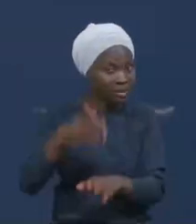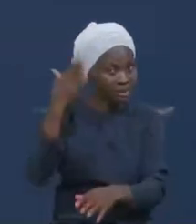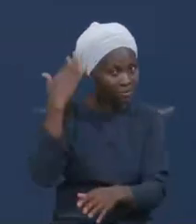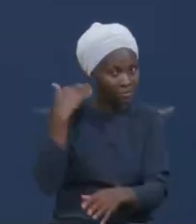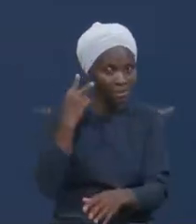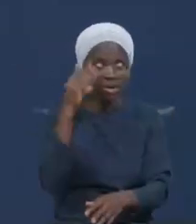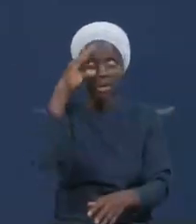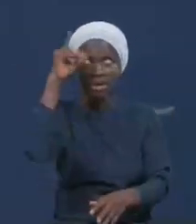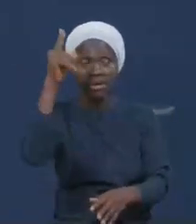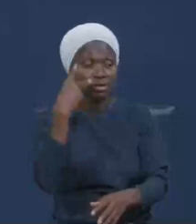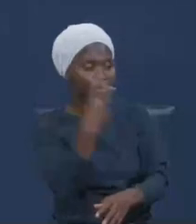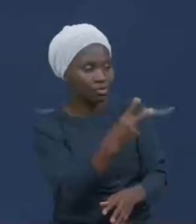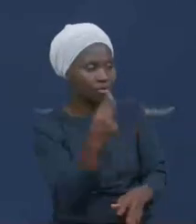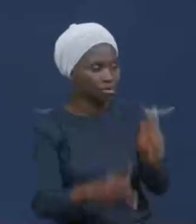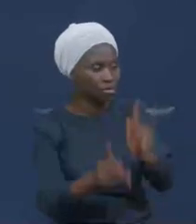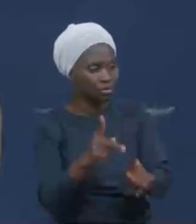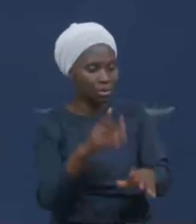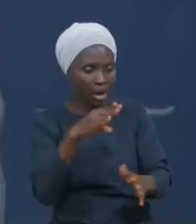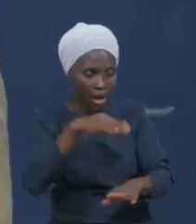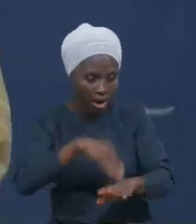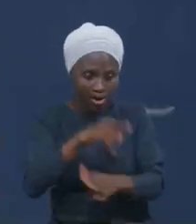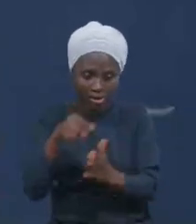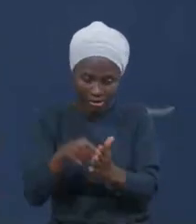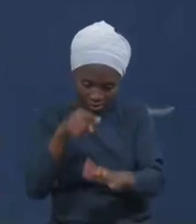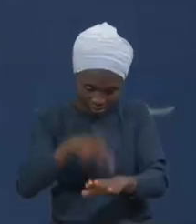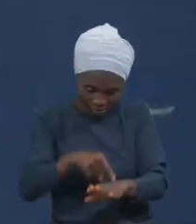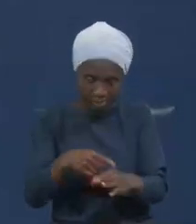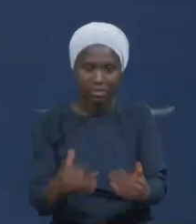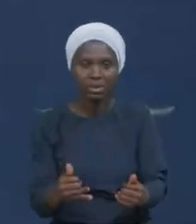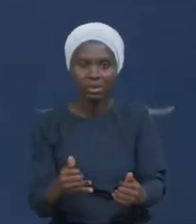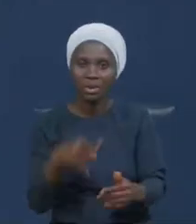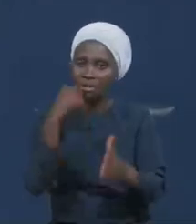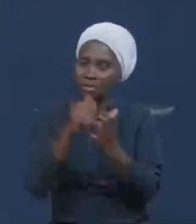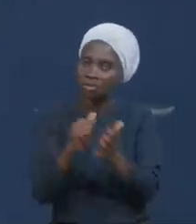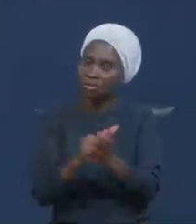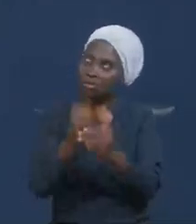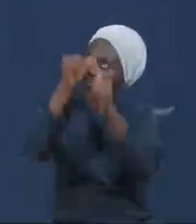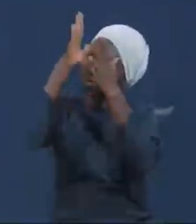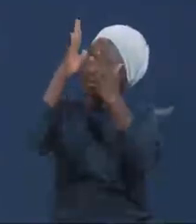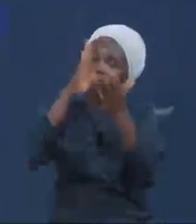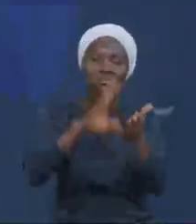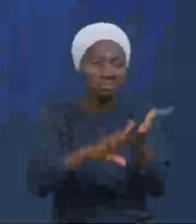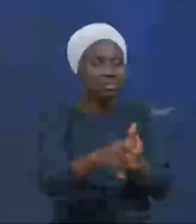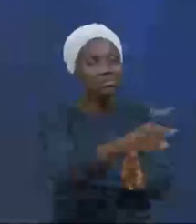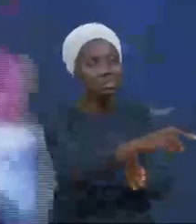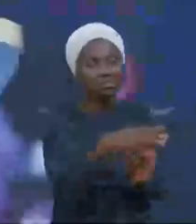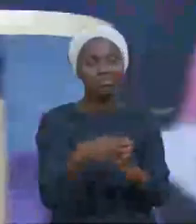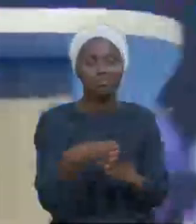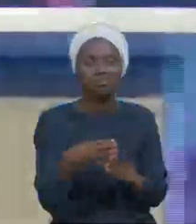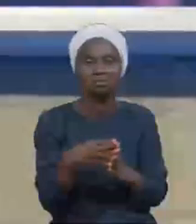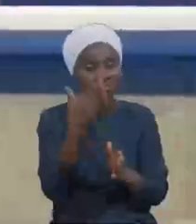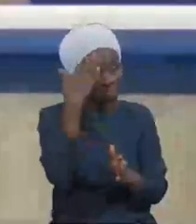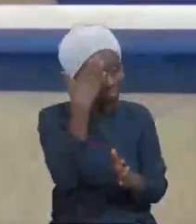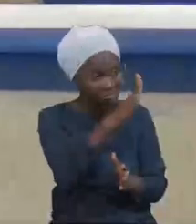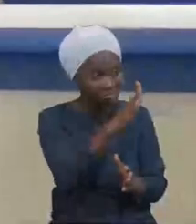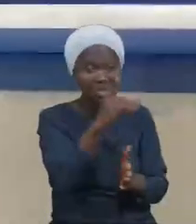et il a vu les gens en notre temps. Il a dit, Père, pardonne-les, ils ne savent pas ce